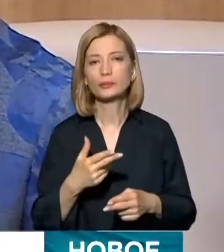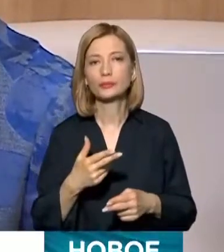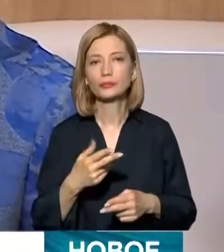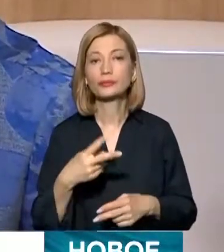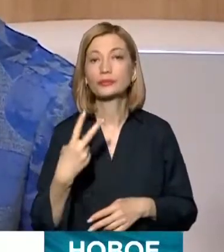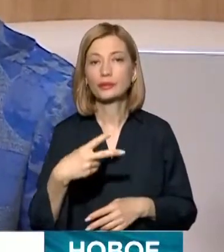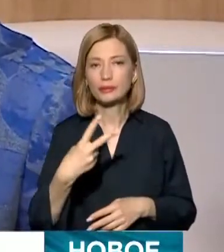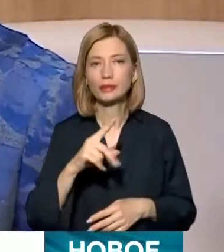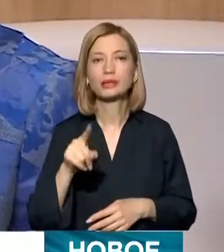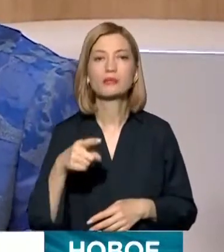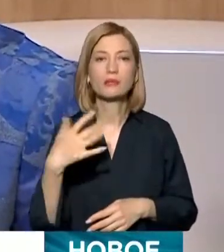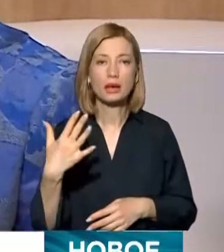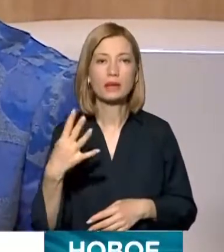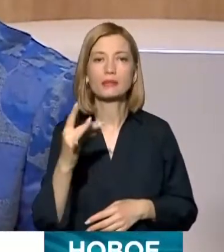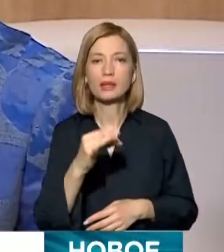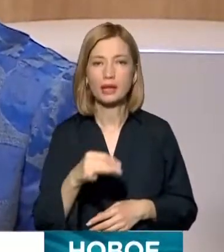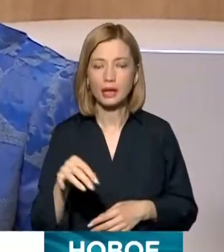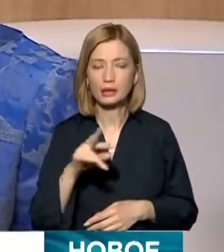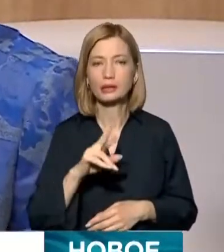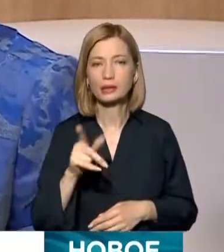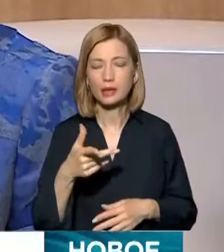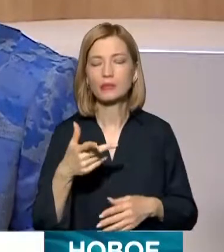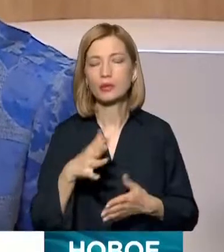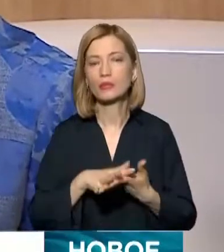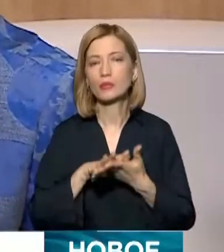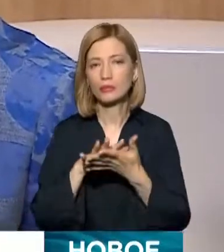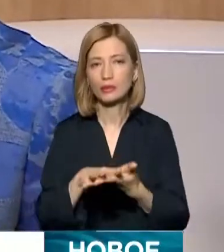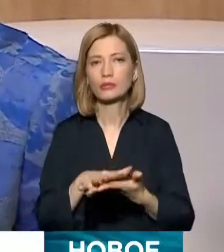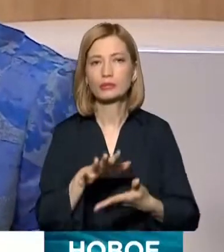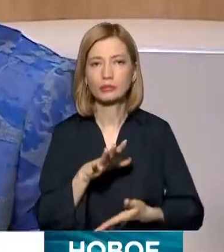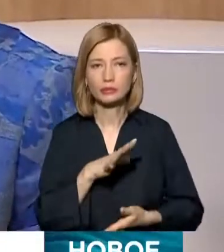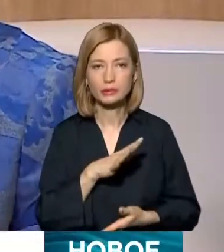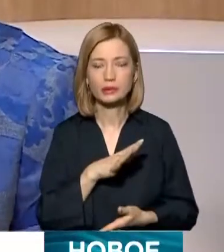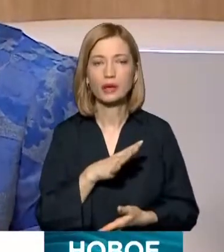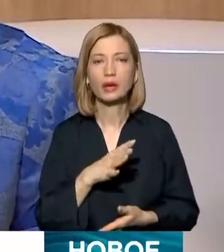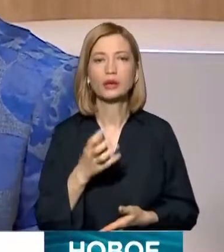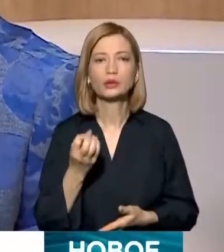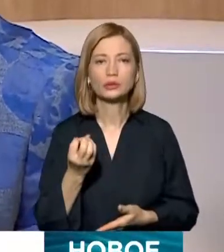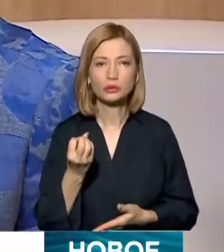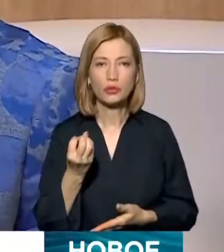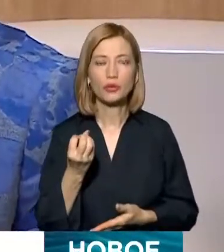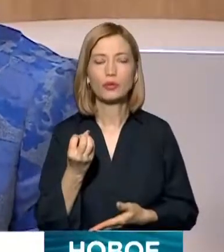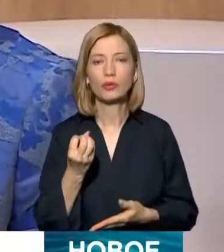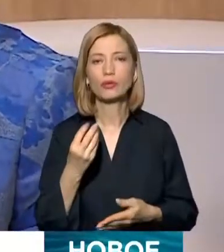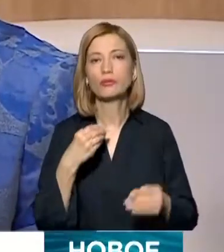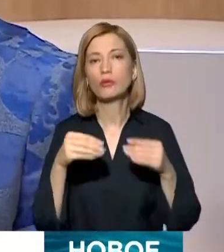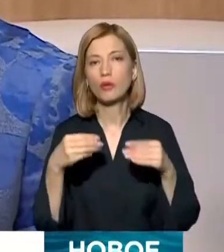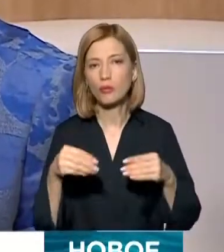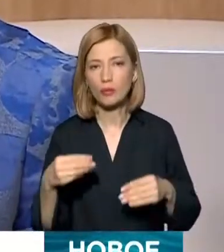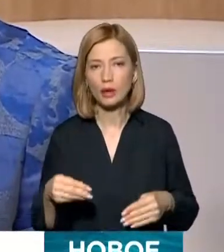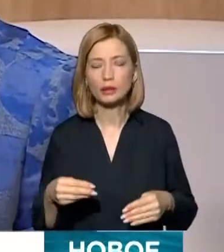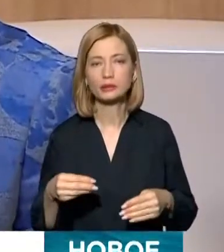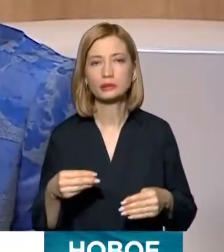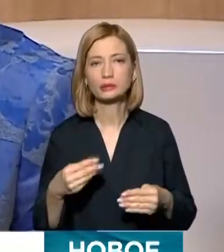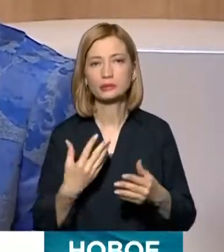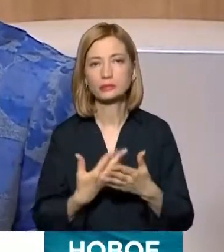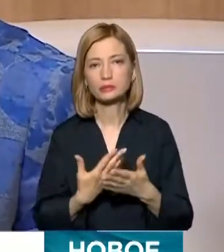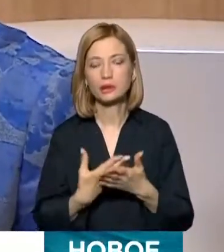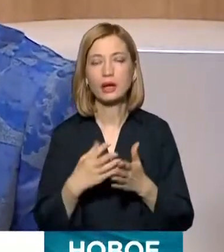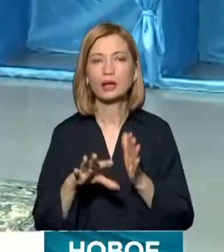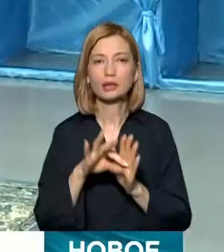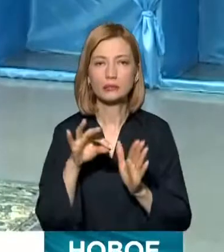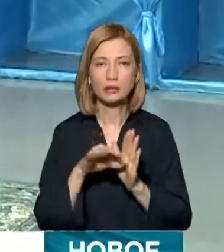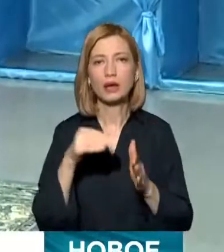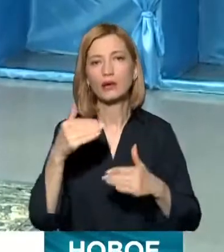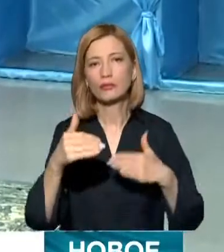миллиардов, а 20,5. Мы запросили также определенную сумму на приобретение избирательных